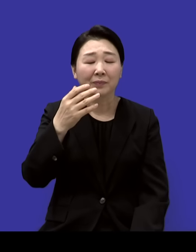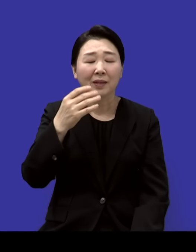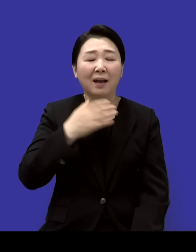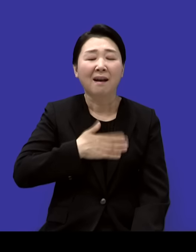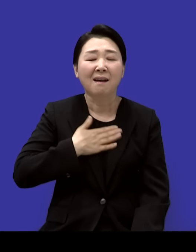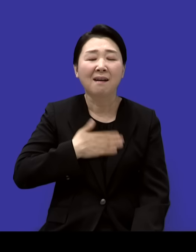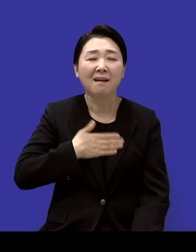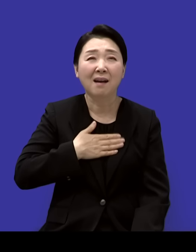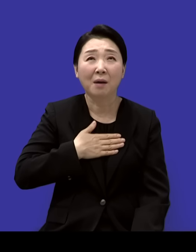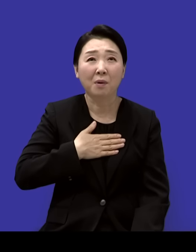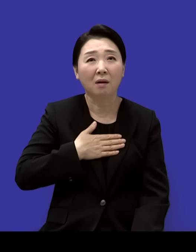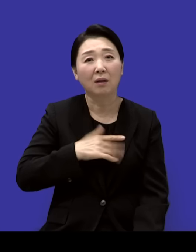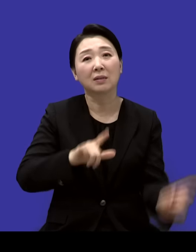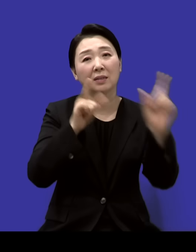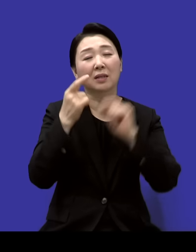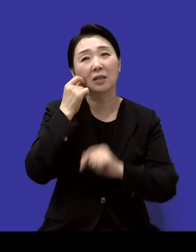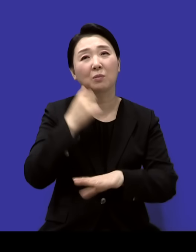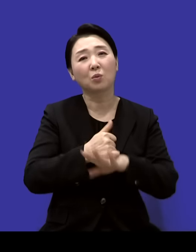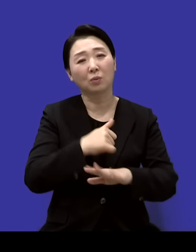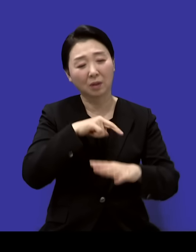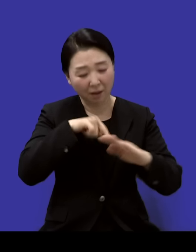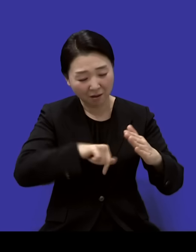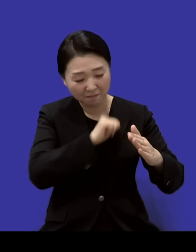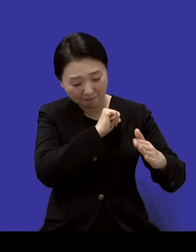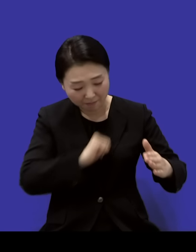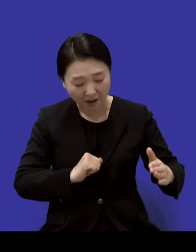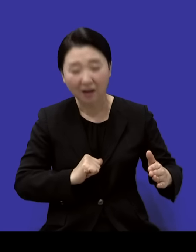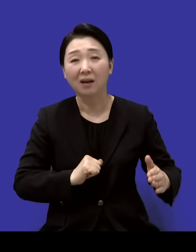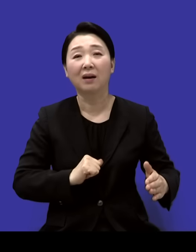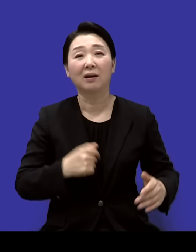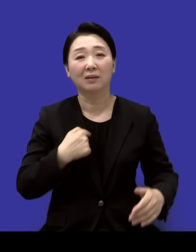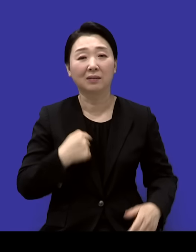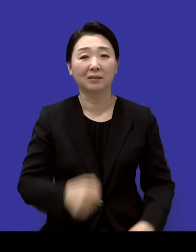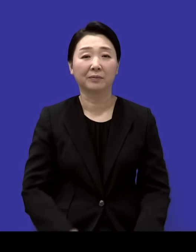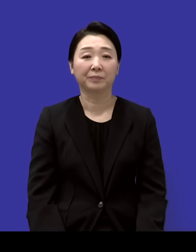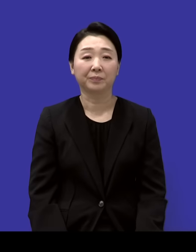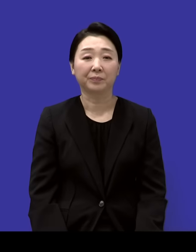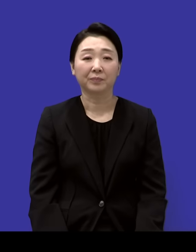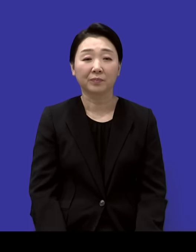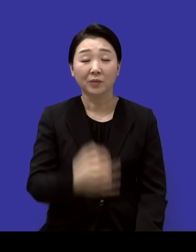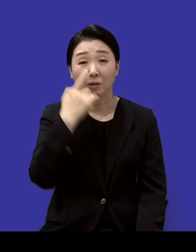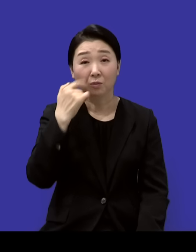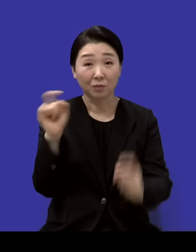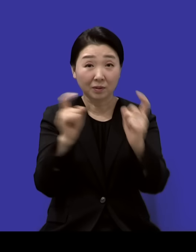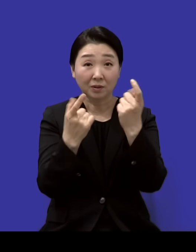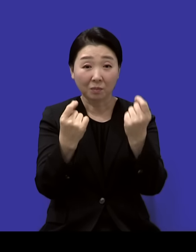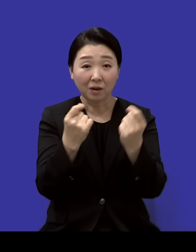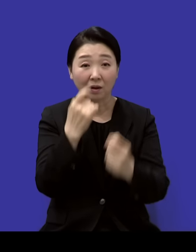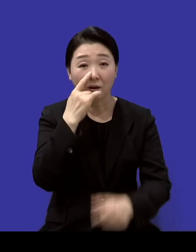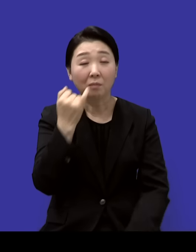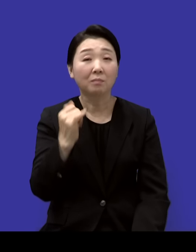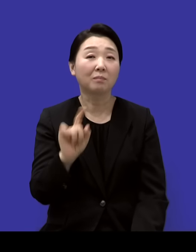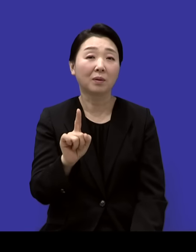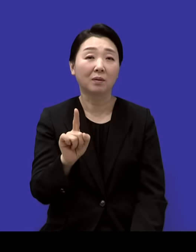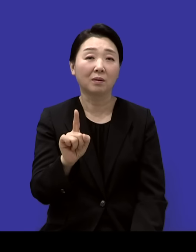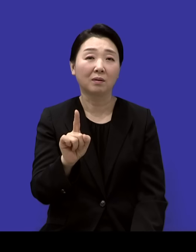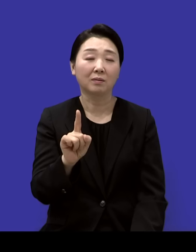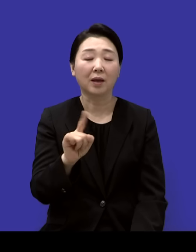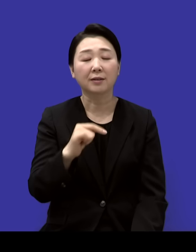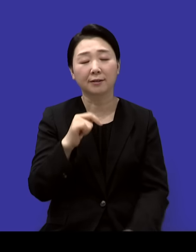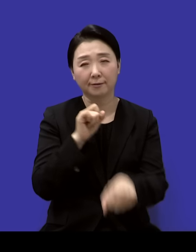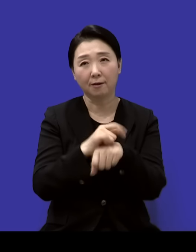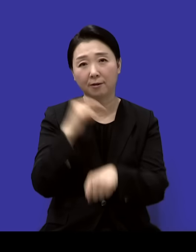참고 삭히고 그게 저의 삶이었고 그렇게 두 분이 싸우는 것도 싸우는 거지만 엄마 자체가 굉장히